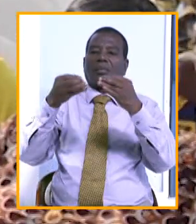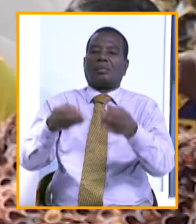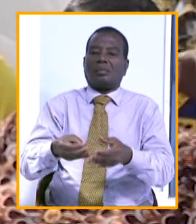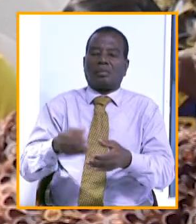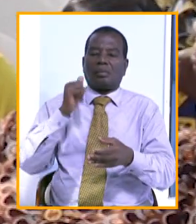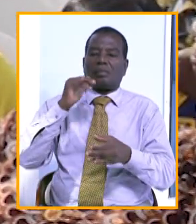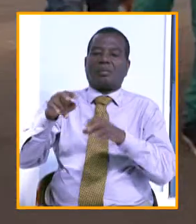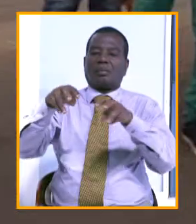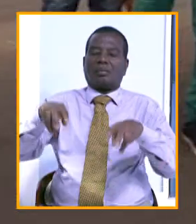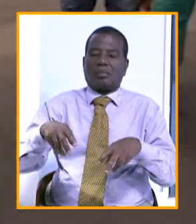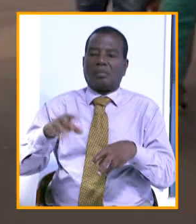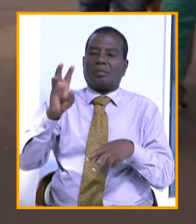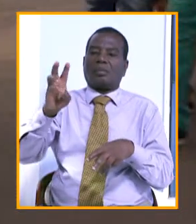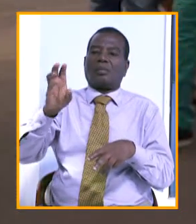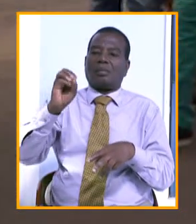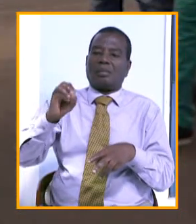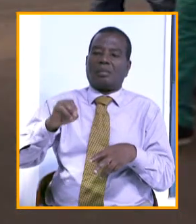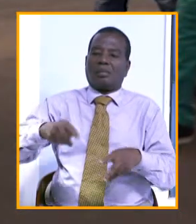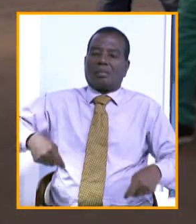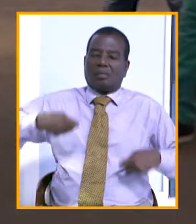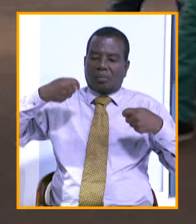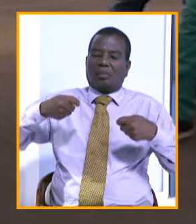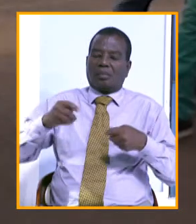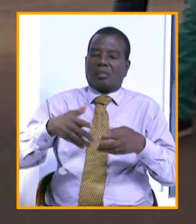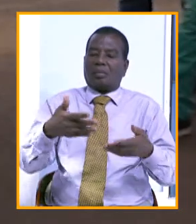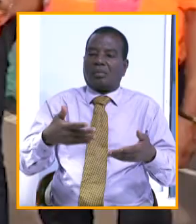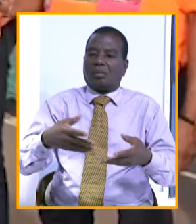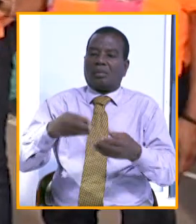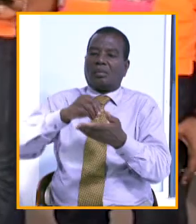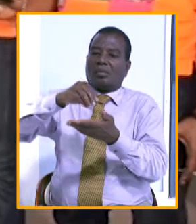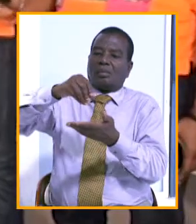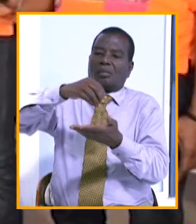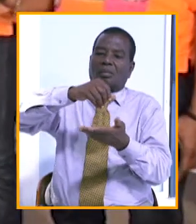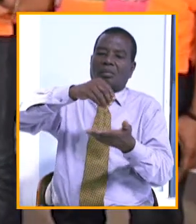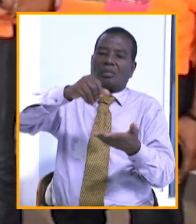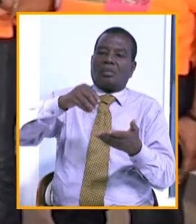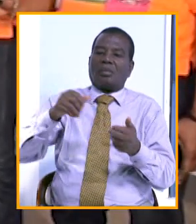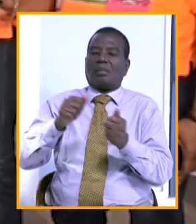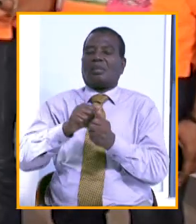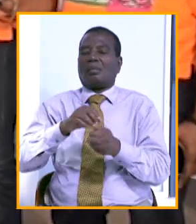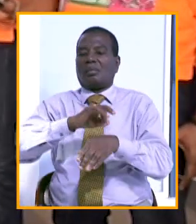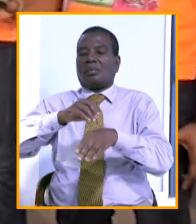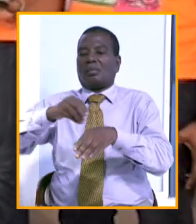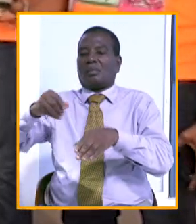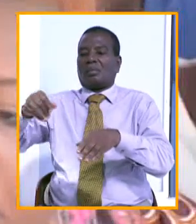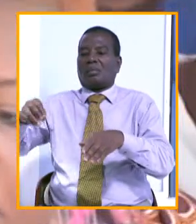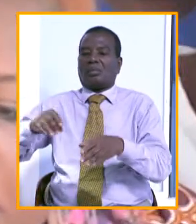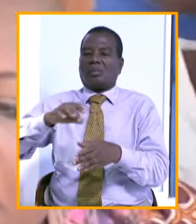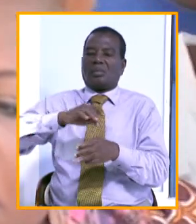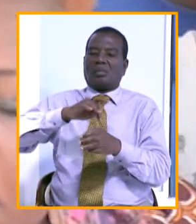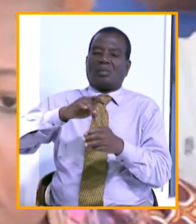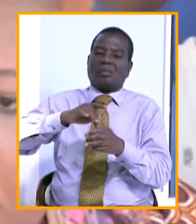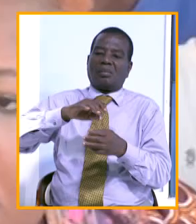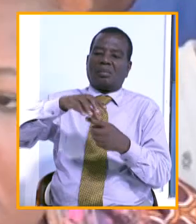femmes rurales 60 tonnes d'engrais et 250 cartons d'intrants composés de semences de tomates, de concombres, de piments et